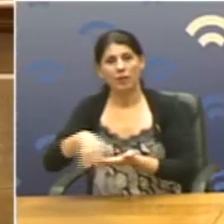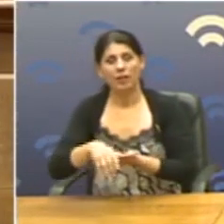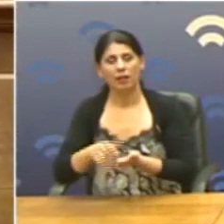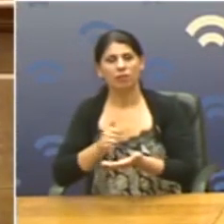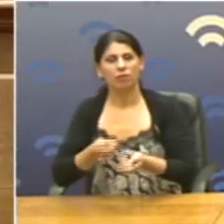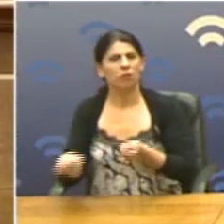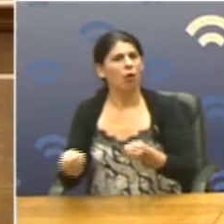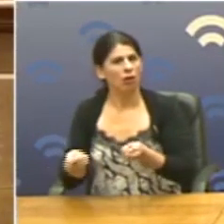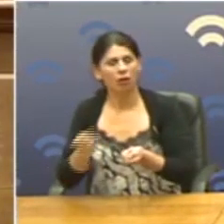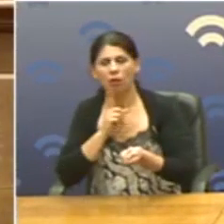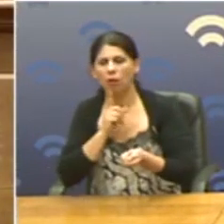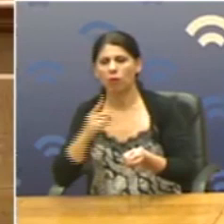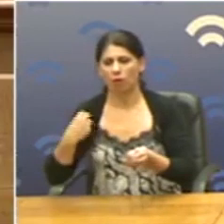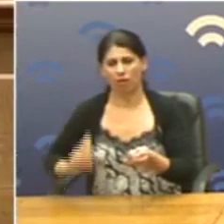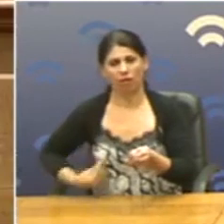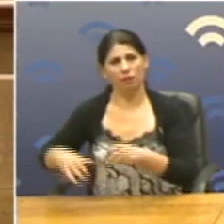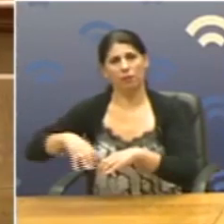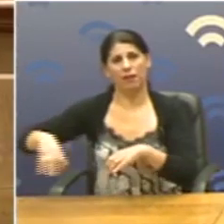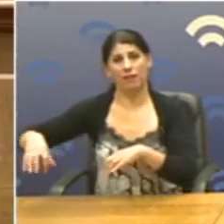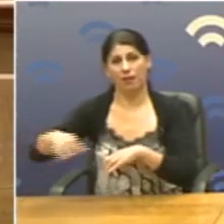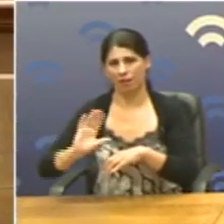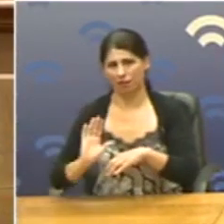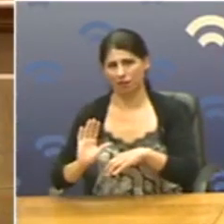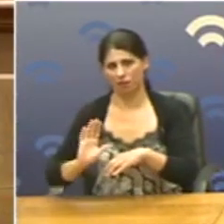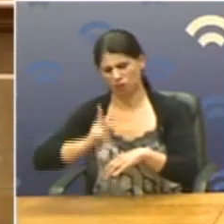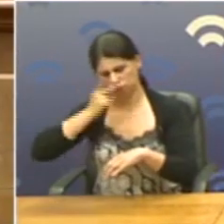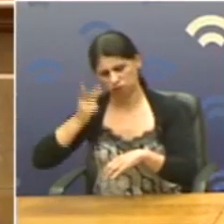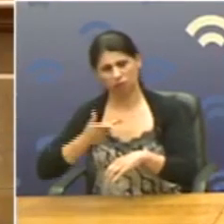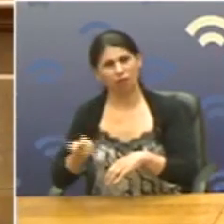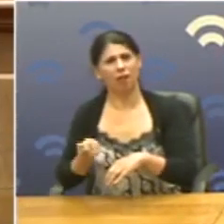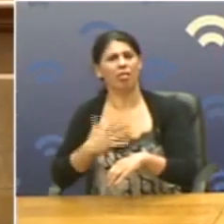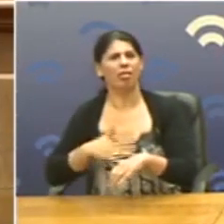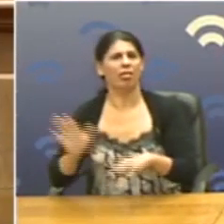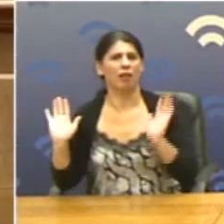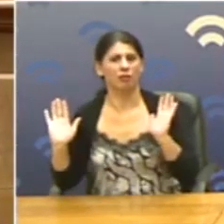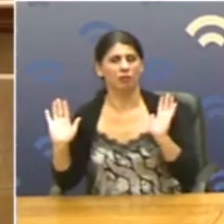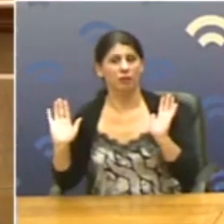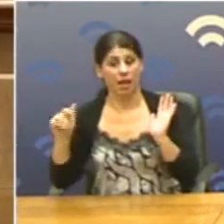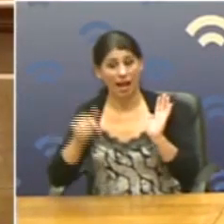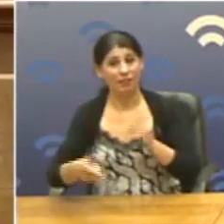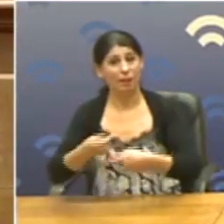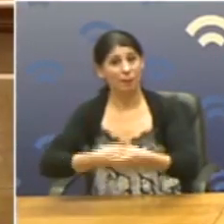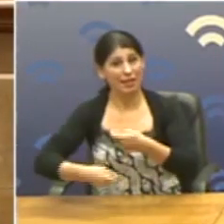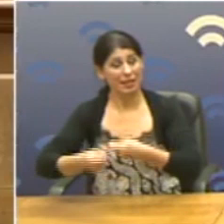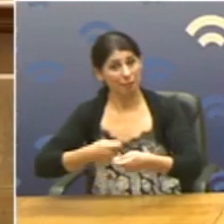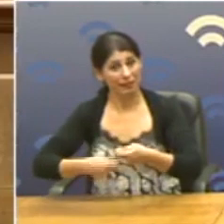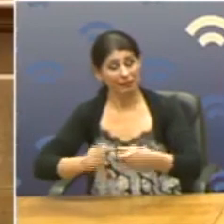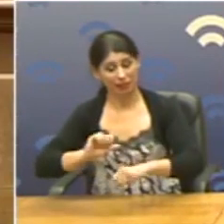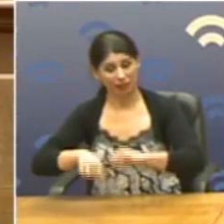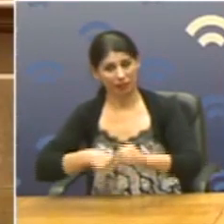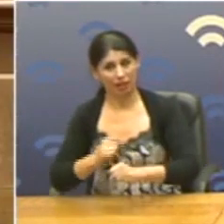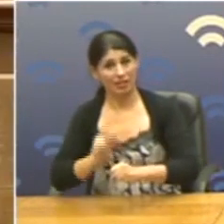όργανα όπως είναι οι Δήμοι και οι Περιφέρειες. Και αυτή την επιχειρηματική δράση,